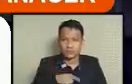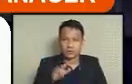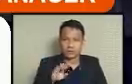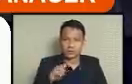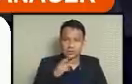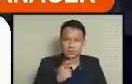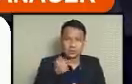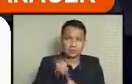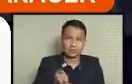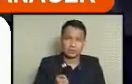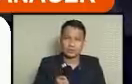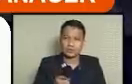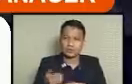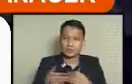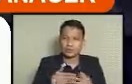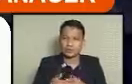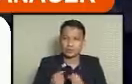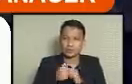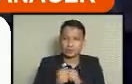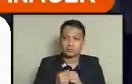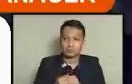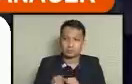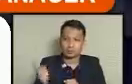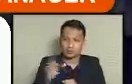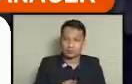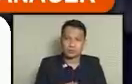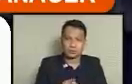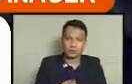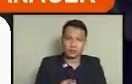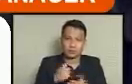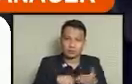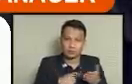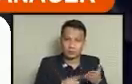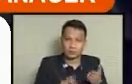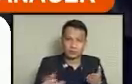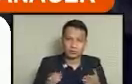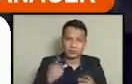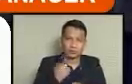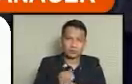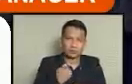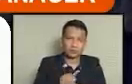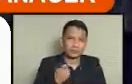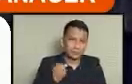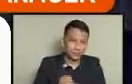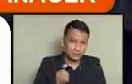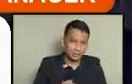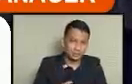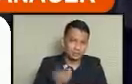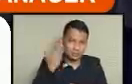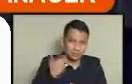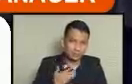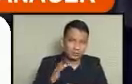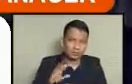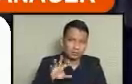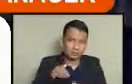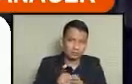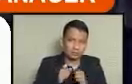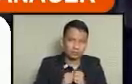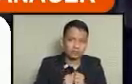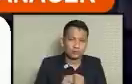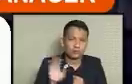kayo matitira, sir. Tapos, sir, isasama nyo na rin yung pag-correct sa inyo pong hindi tamang pagpapasahod. Dahil yan po, kasama